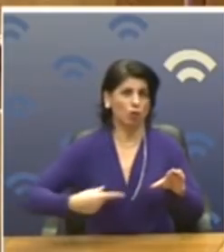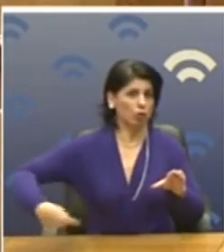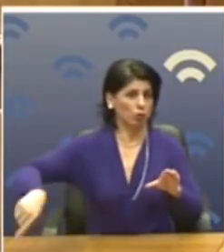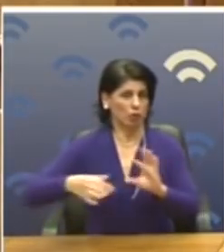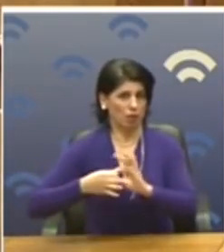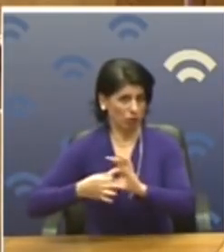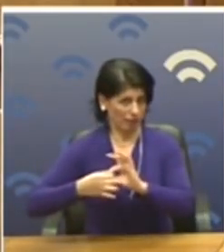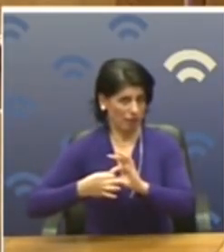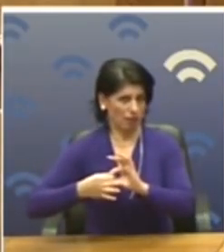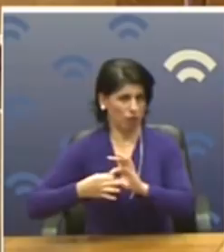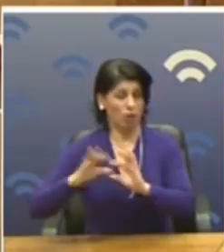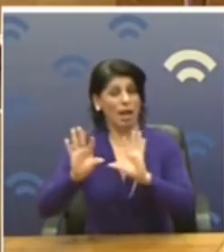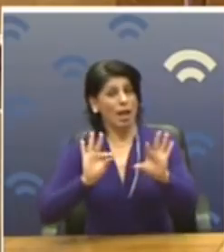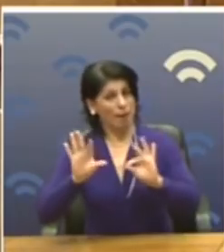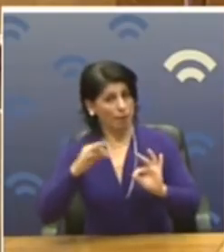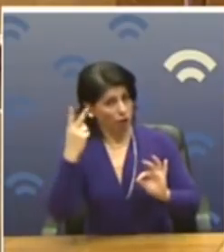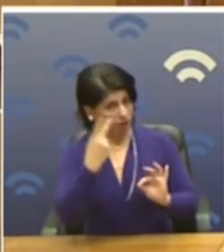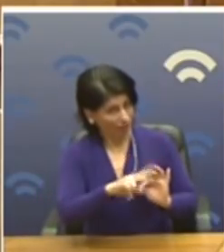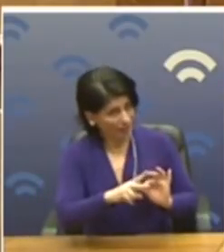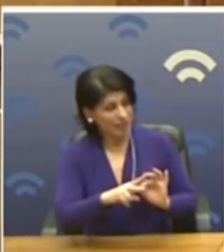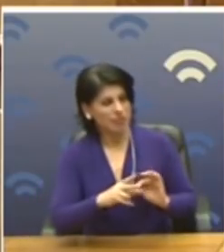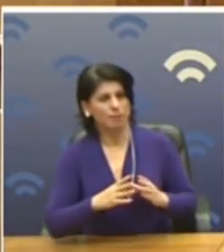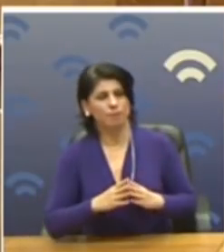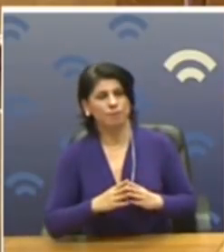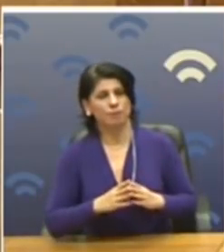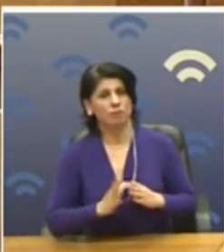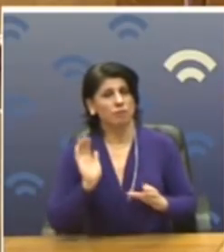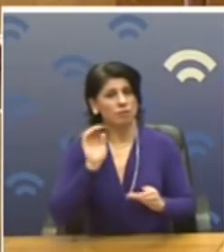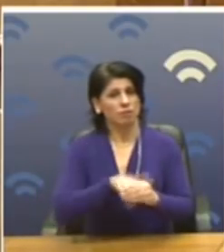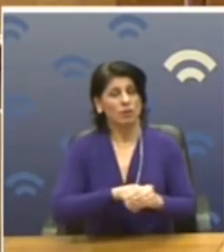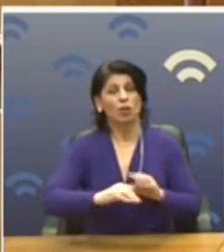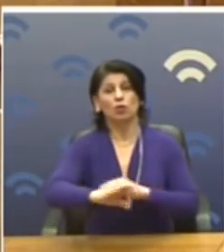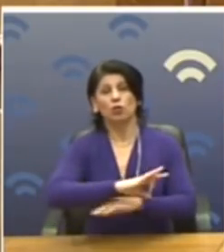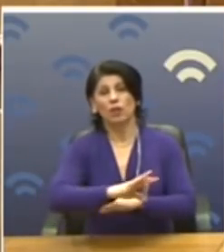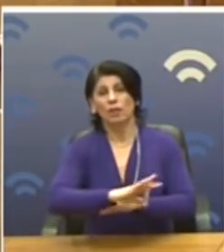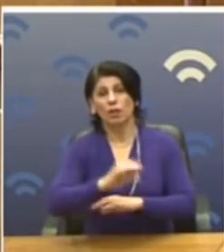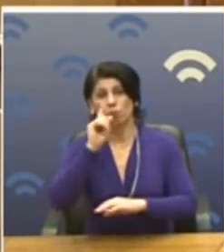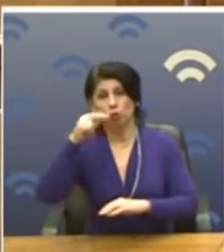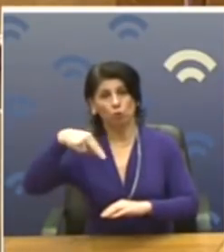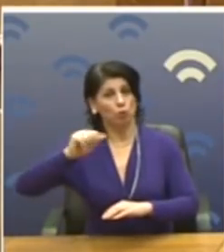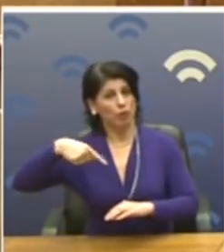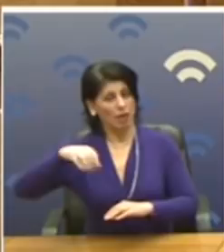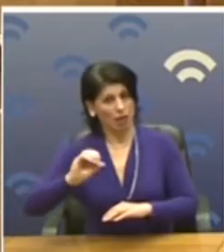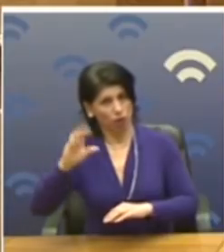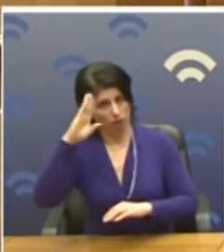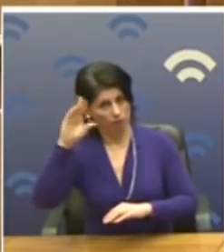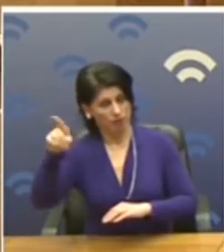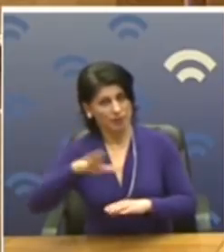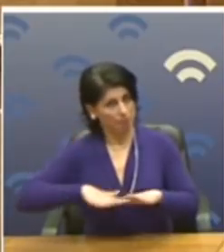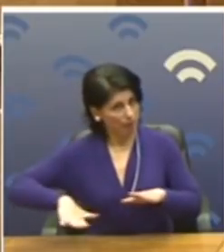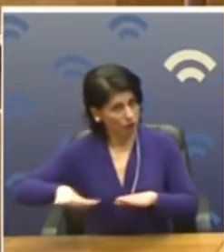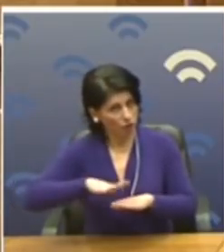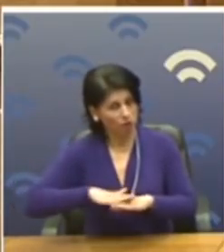σας. Επιλογή δική σας είναι η συμμετοχή στους σχεδιασμούς του ΝΑΤΟ και των Ηνωμένων Πολιτειών στην περιοχή που